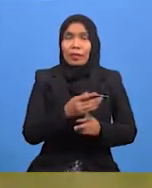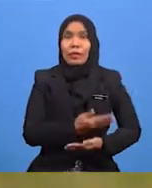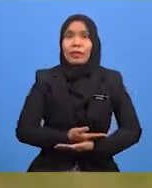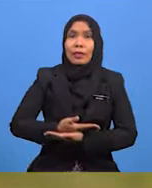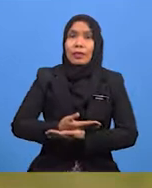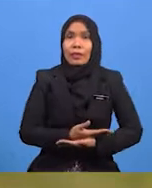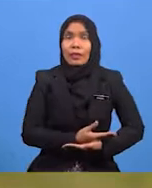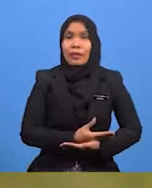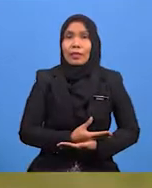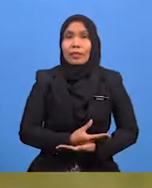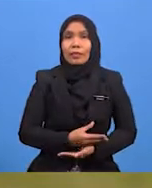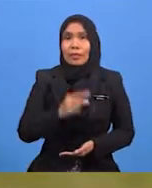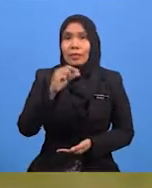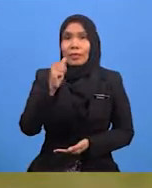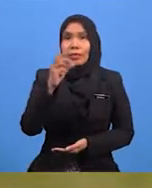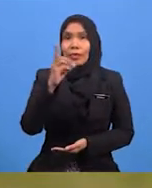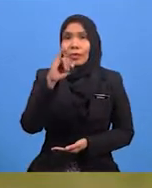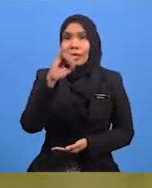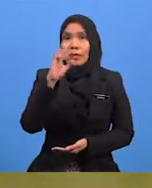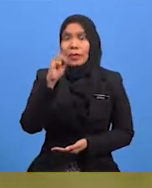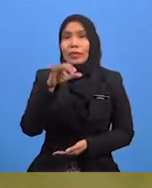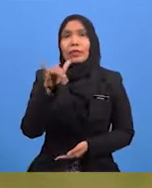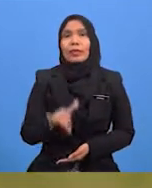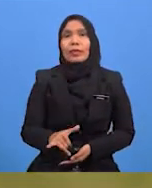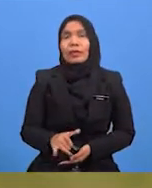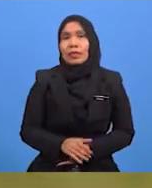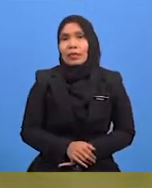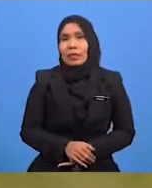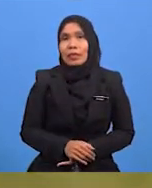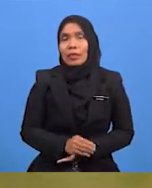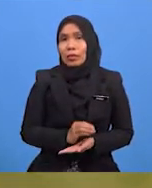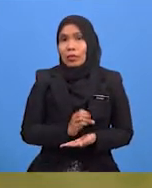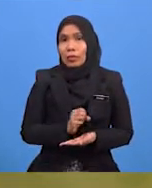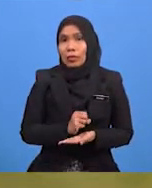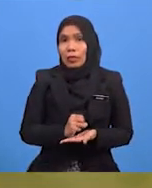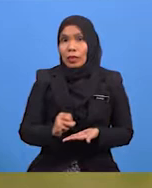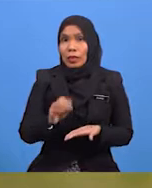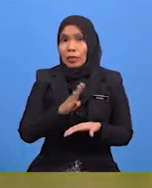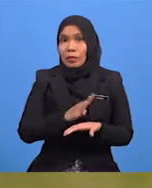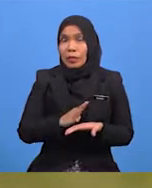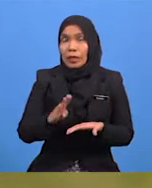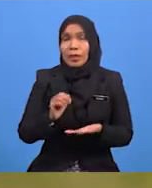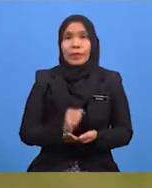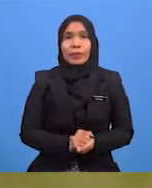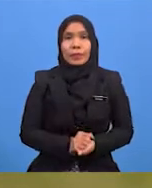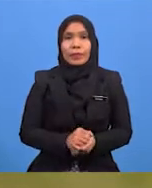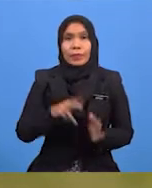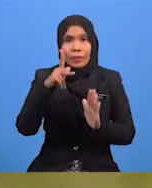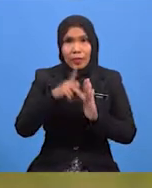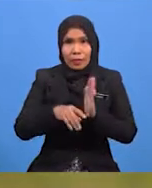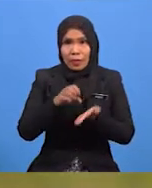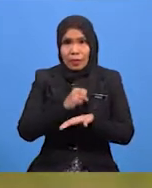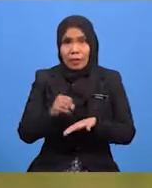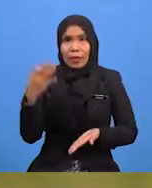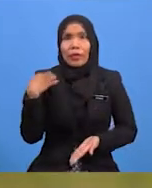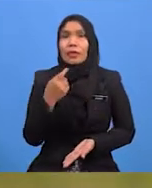gadis yang masih suci, bersih dan tidak mempunyai banyak pengalaman hidup. Penyajak